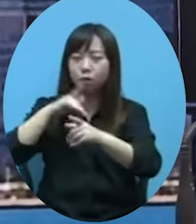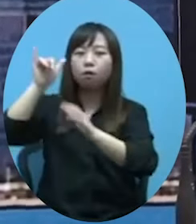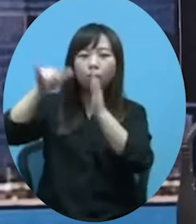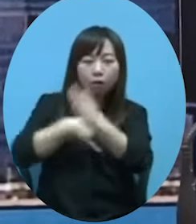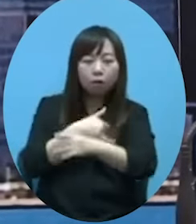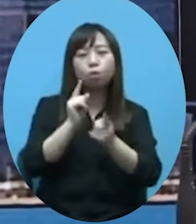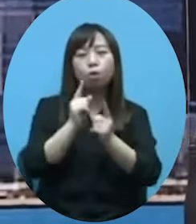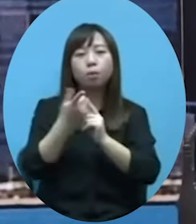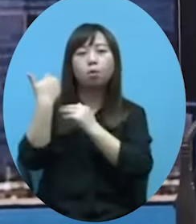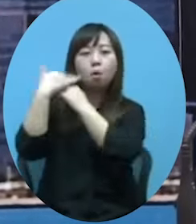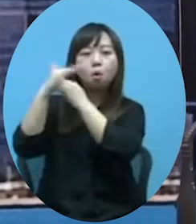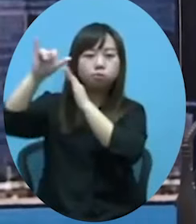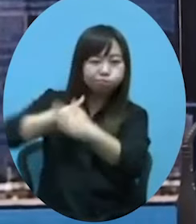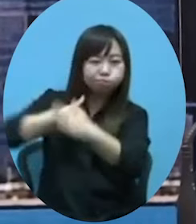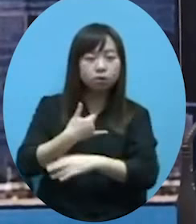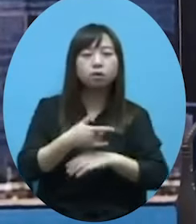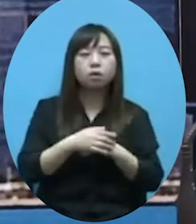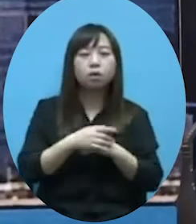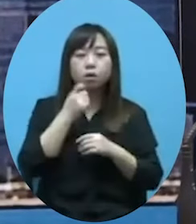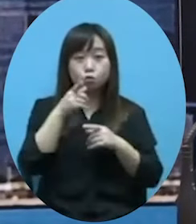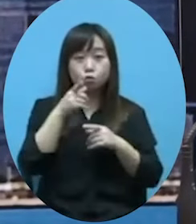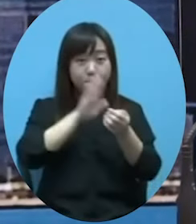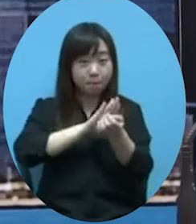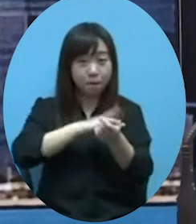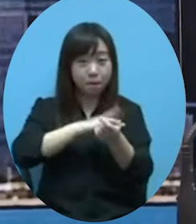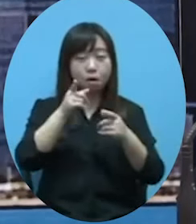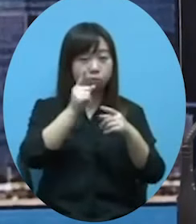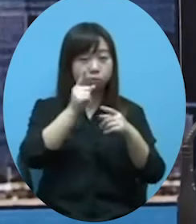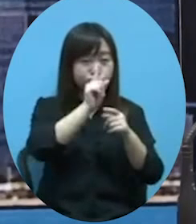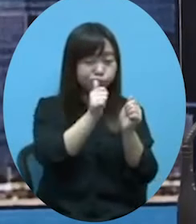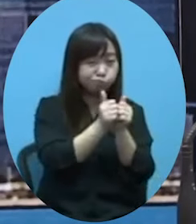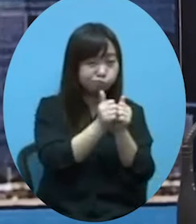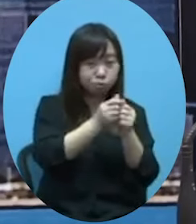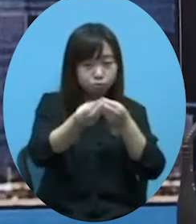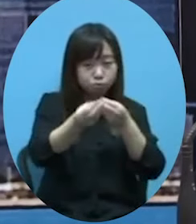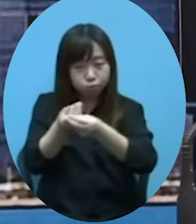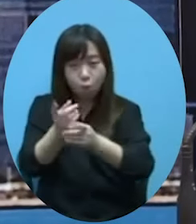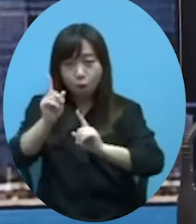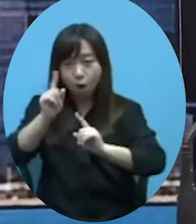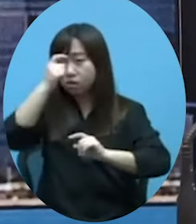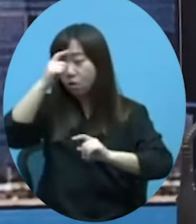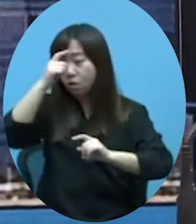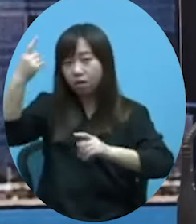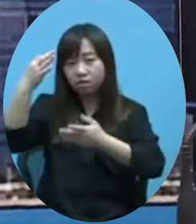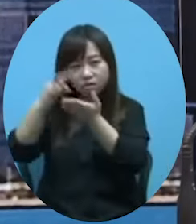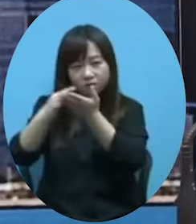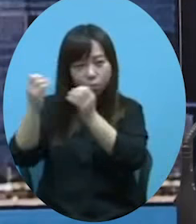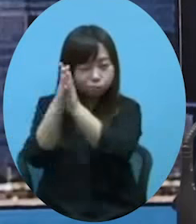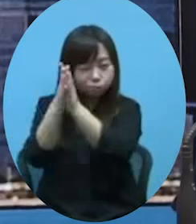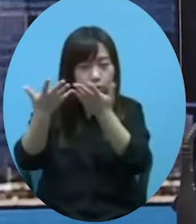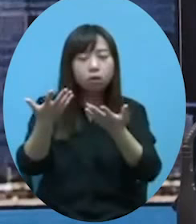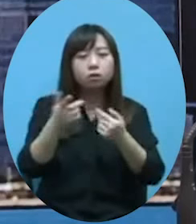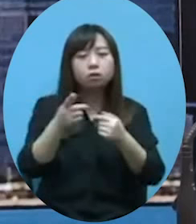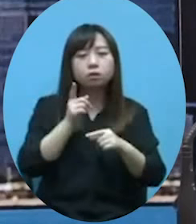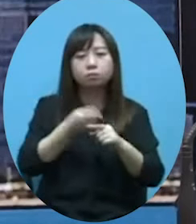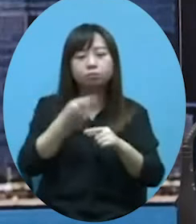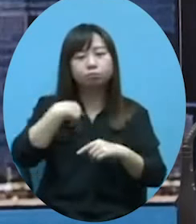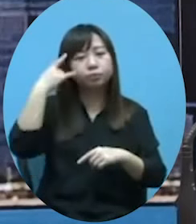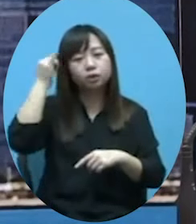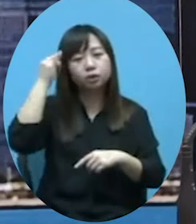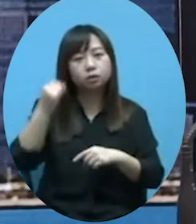他的病原是由他的同伴或是由那個印度其他地方染到呢當然這個我們